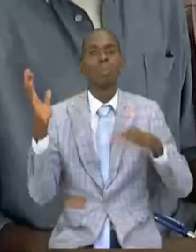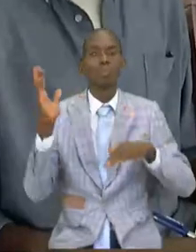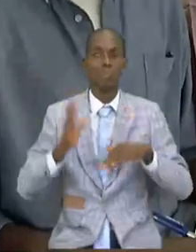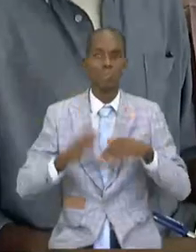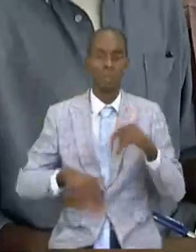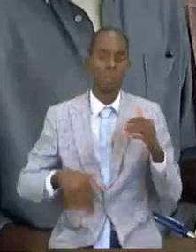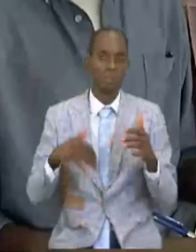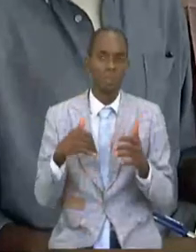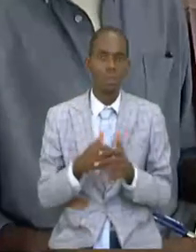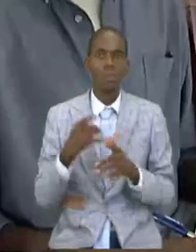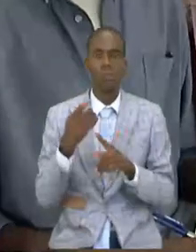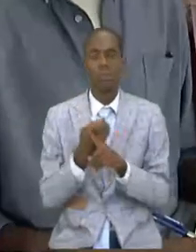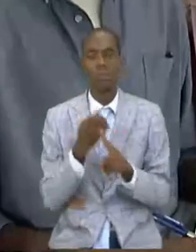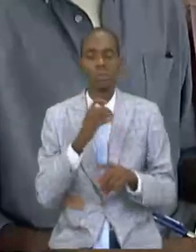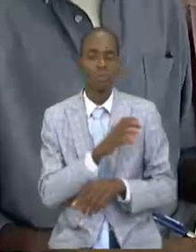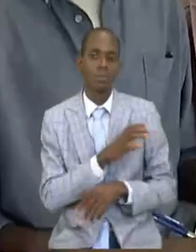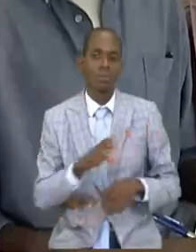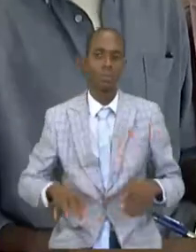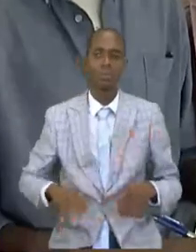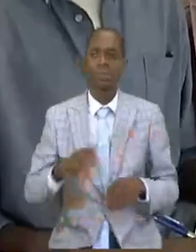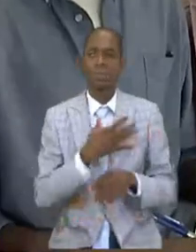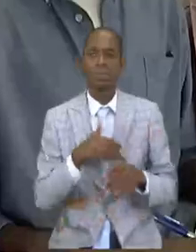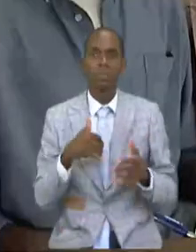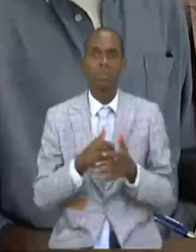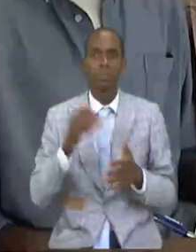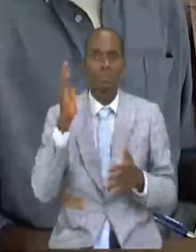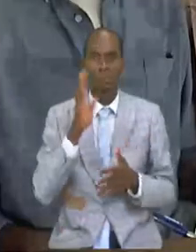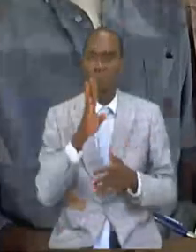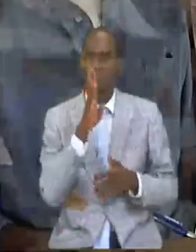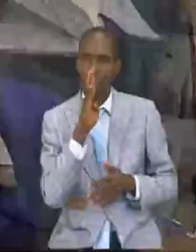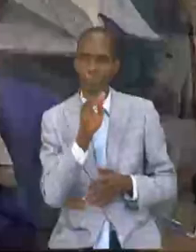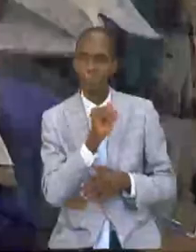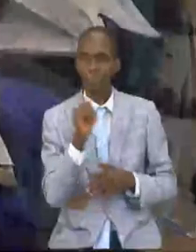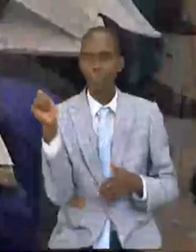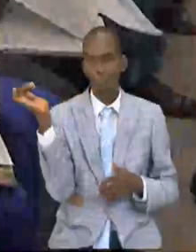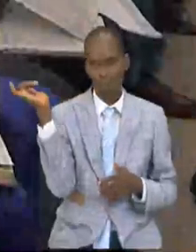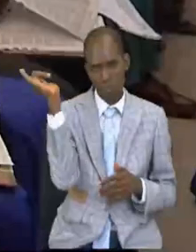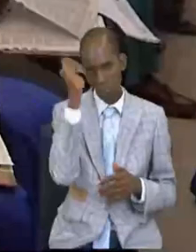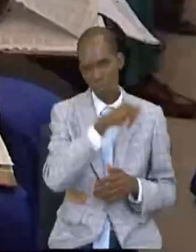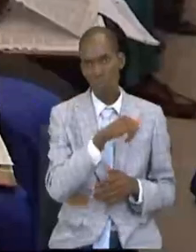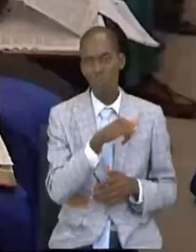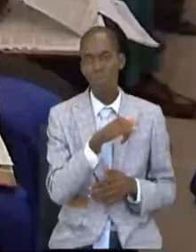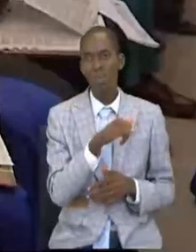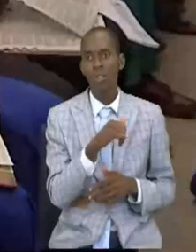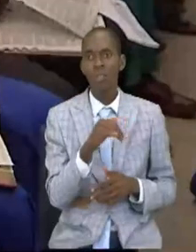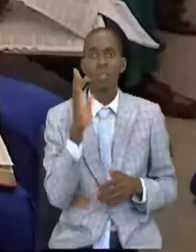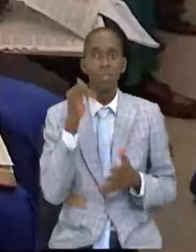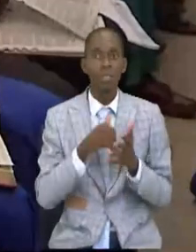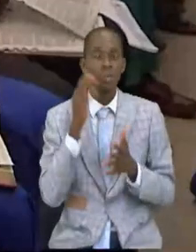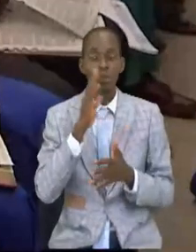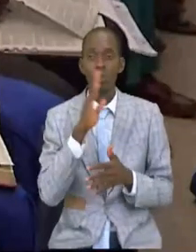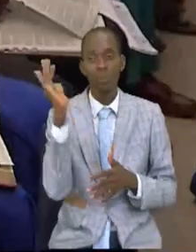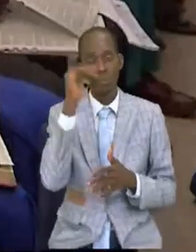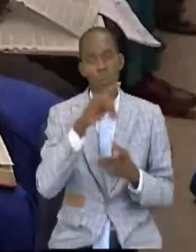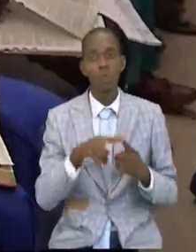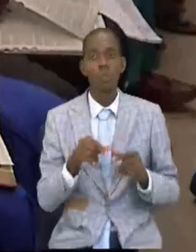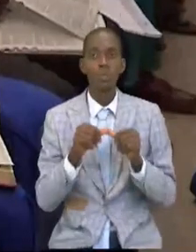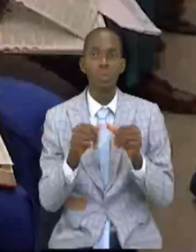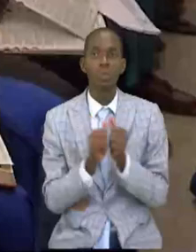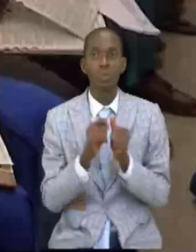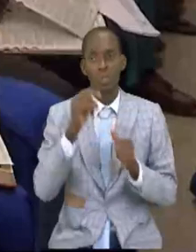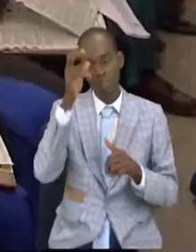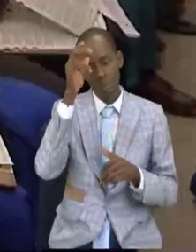du diable qu'on ne reçoit pas en multitude du Seigneur. Et c'est insensé de rester avec le